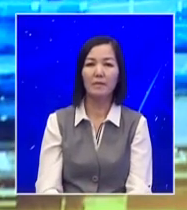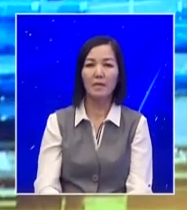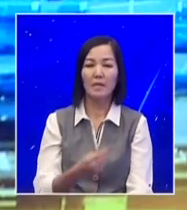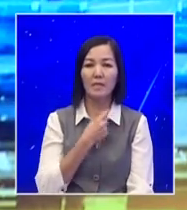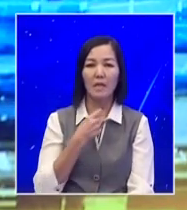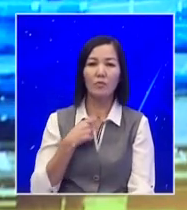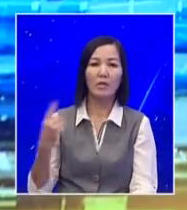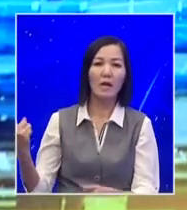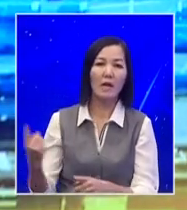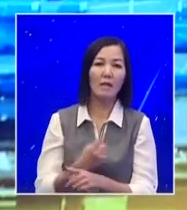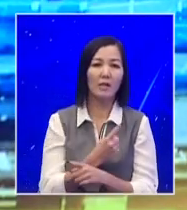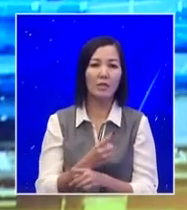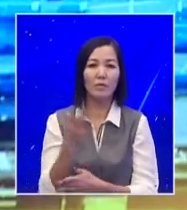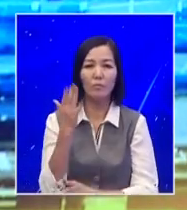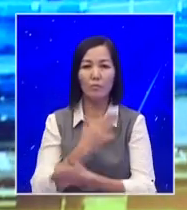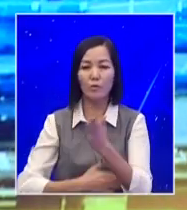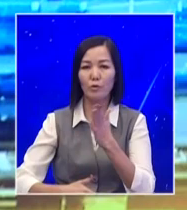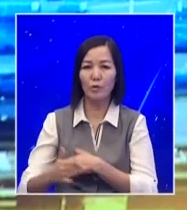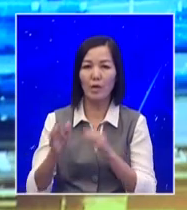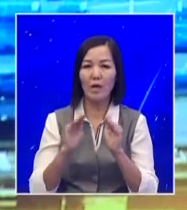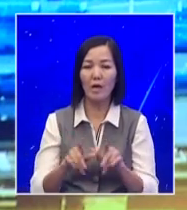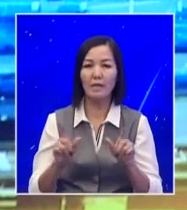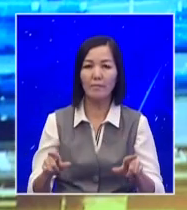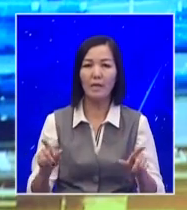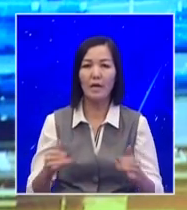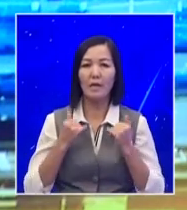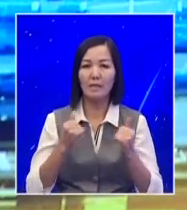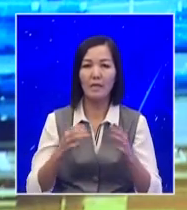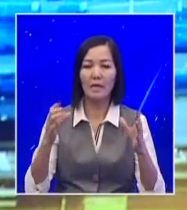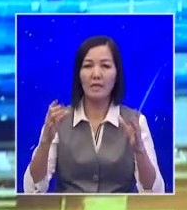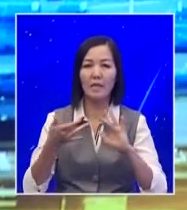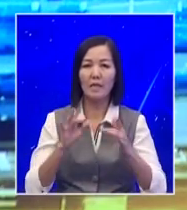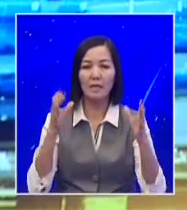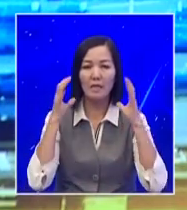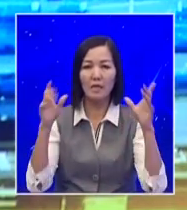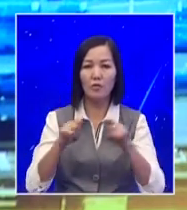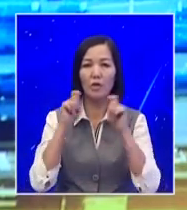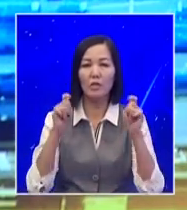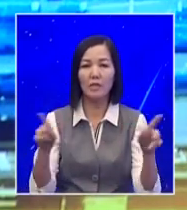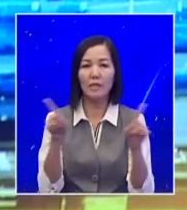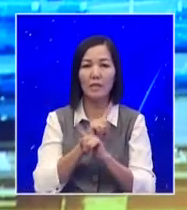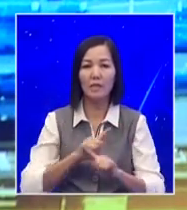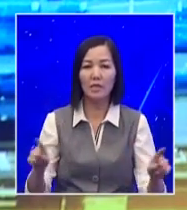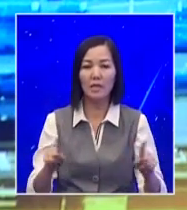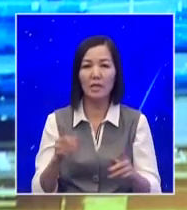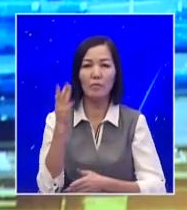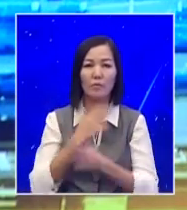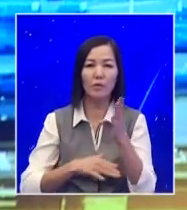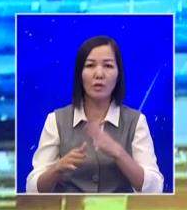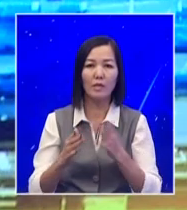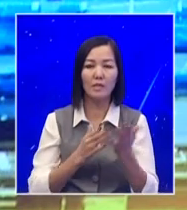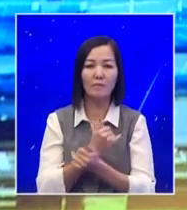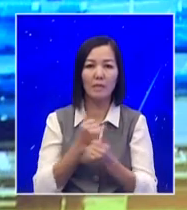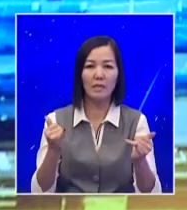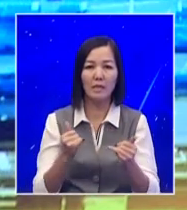Де-факто FM. Талдықорғанда алғаш рет мүмкіндік шектеулі жандарға арналған интернет радио ашылды. Ерекшелігі радиода тек мүгедек жандарғана қызмет